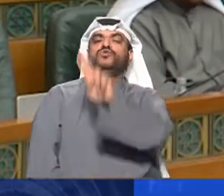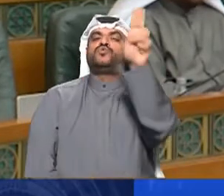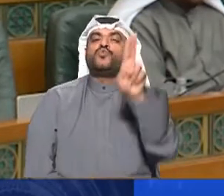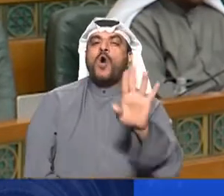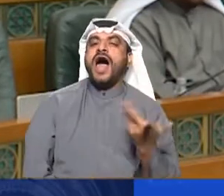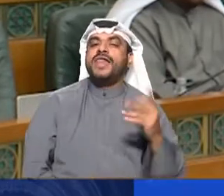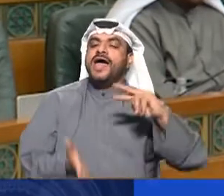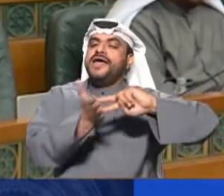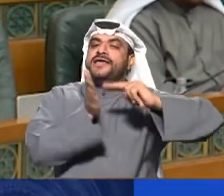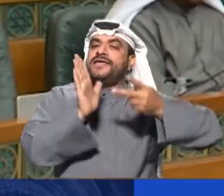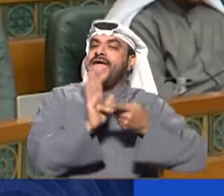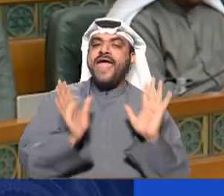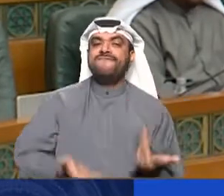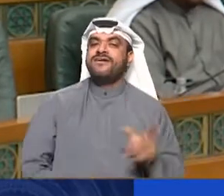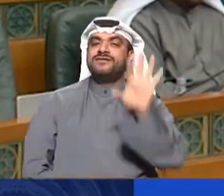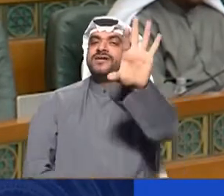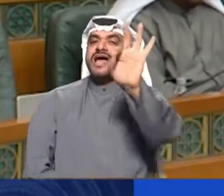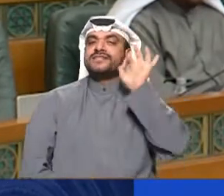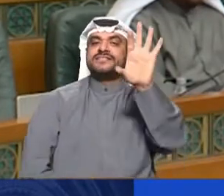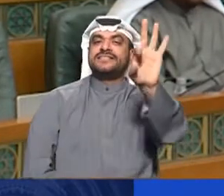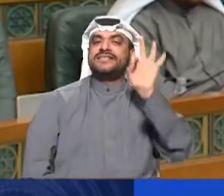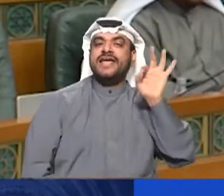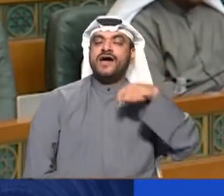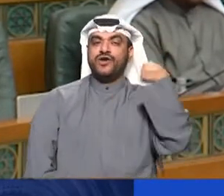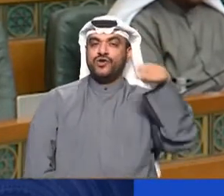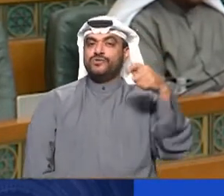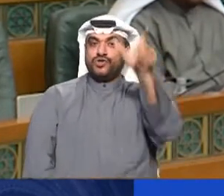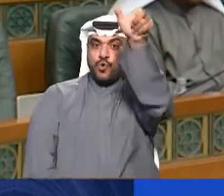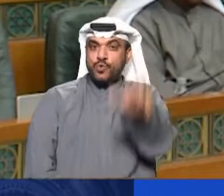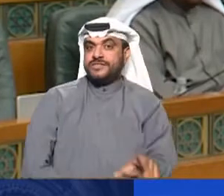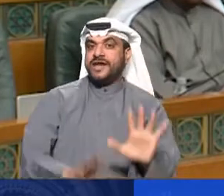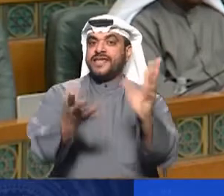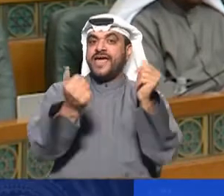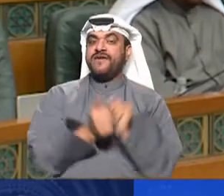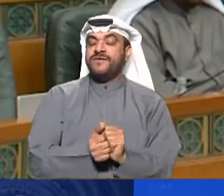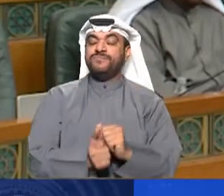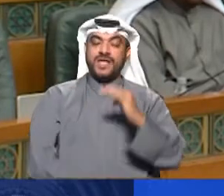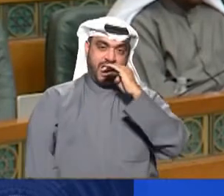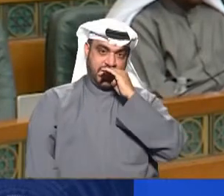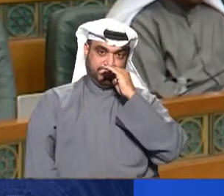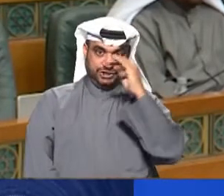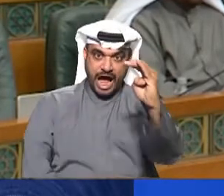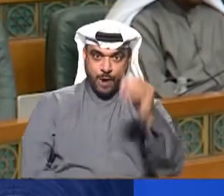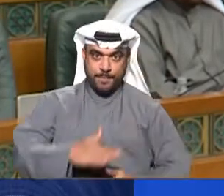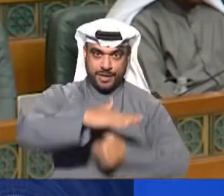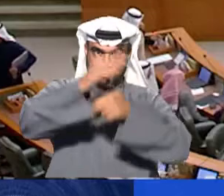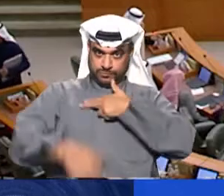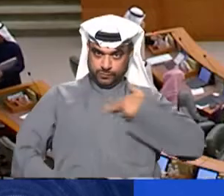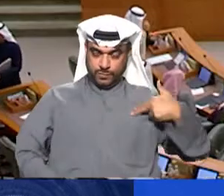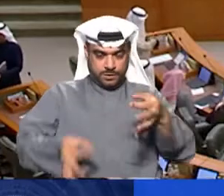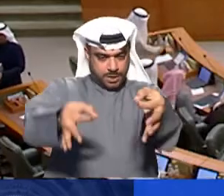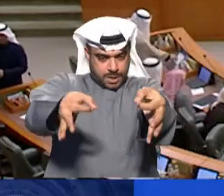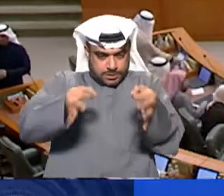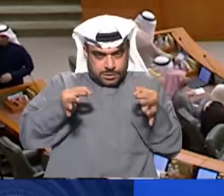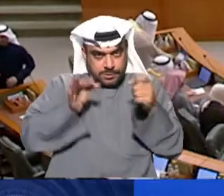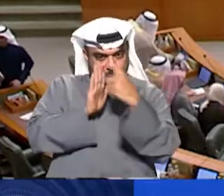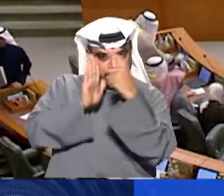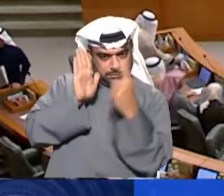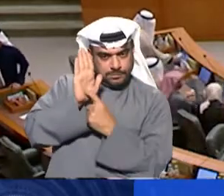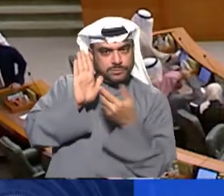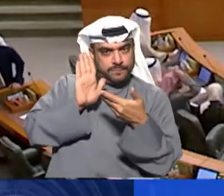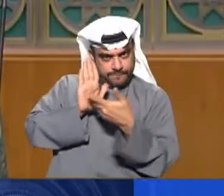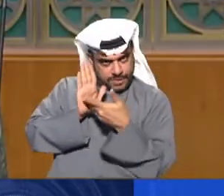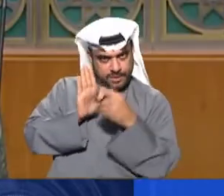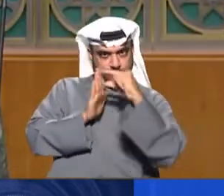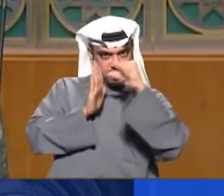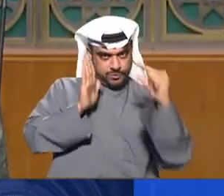ما أثاره أحد النواب بشأن طريقة تعيين الوزراء، أكد سموه التزامه بنصوص الدستور، وذلك